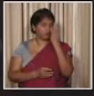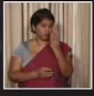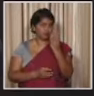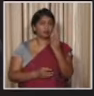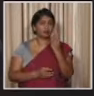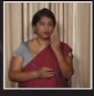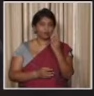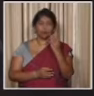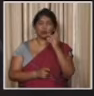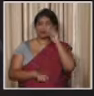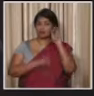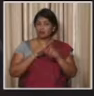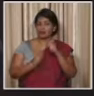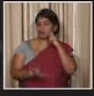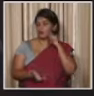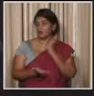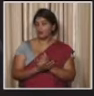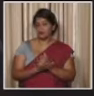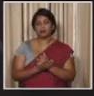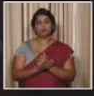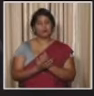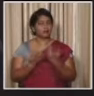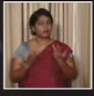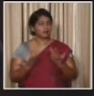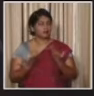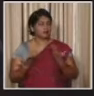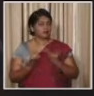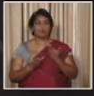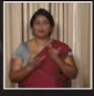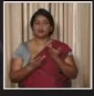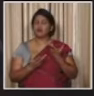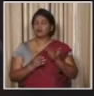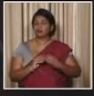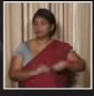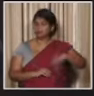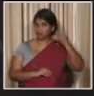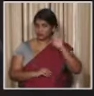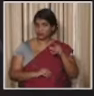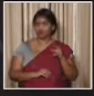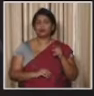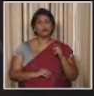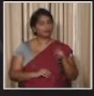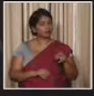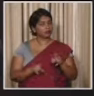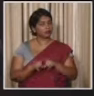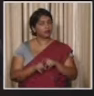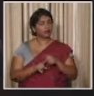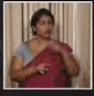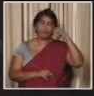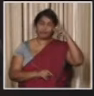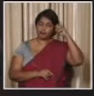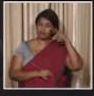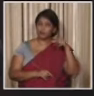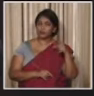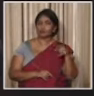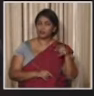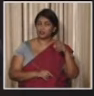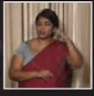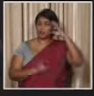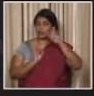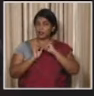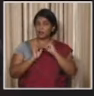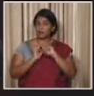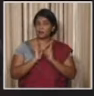තුම්පාරකට ජනතාවට දරාගත නොහැකි ආකාරයකට ඉහළ දැම්මා. එතකොට මේ විදුලිය විදුලි බිල